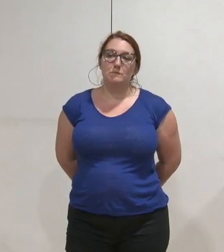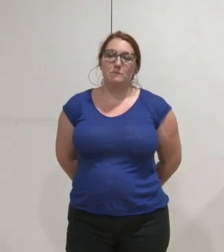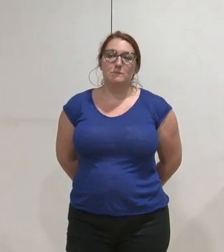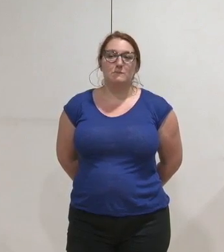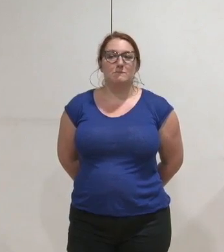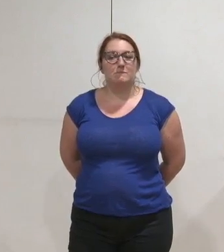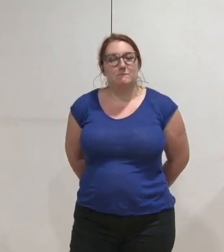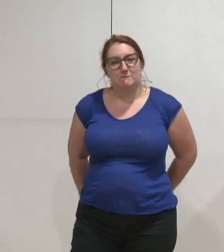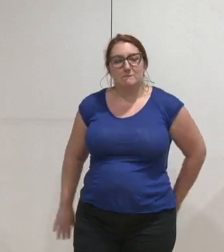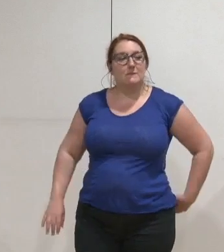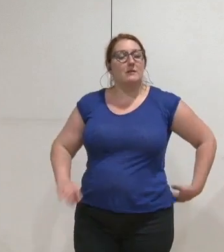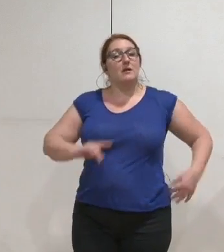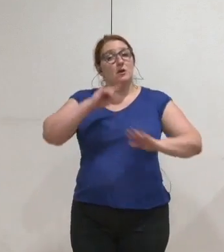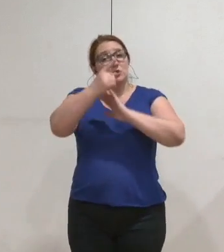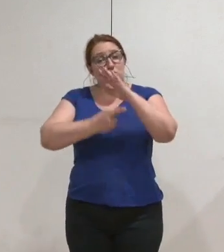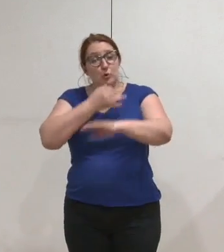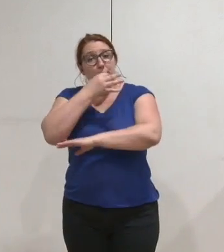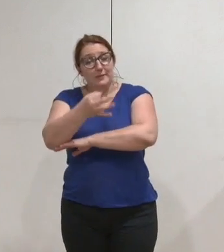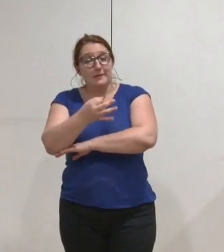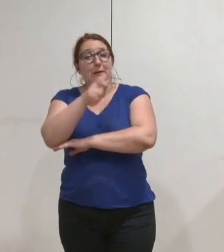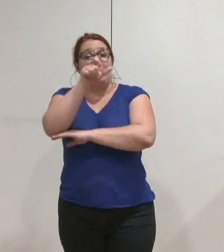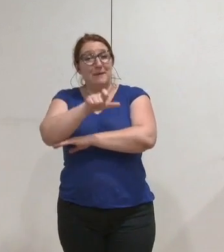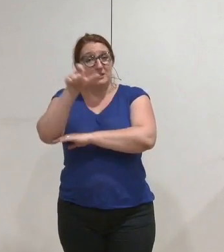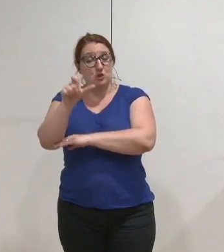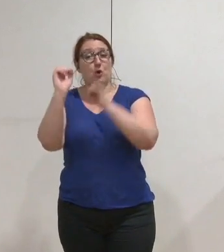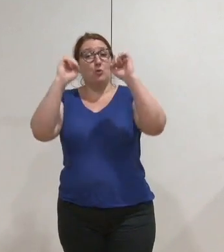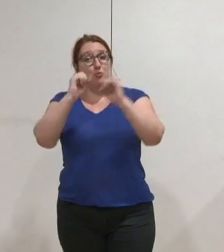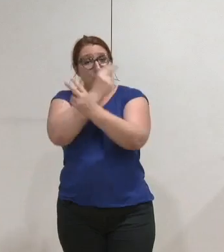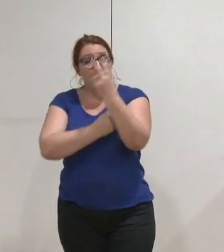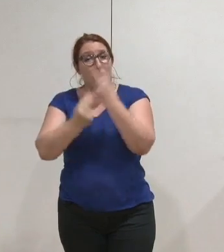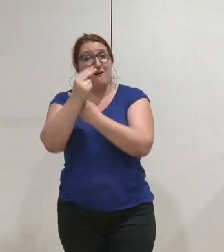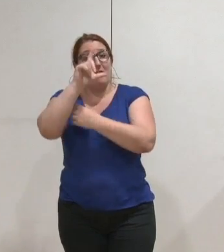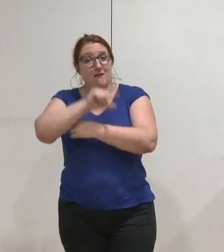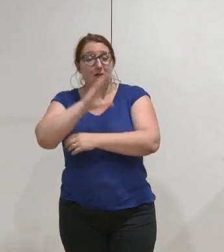oui je je vous redis pour ceux qui ont des pouvoirs vous votez deux fois deux enveloppes